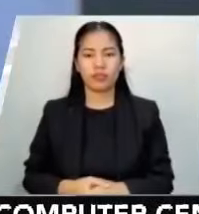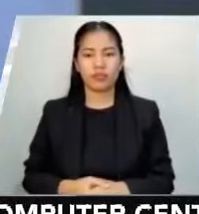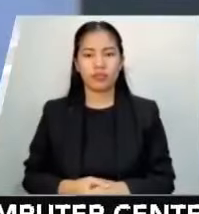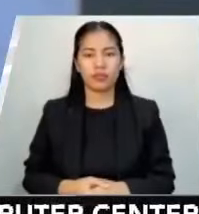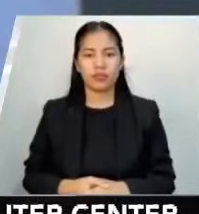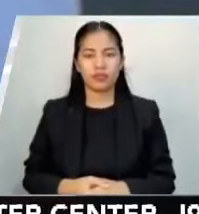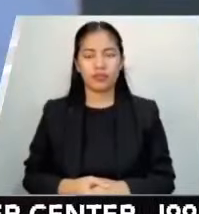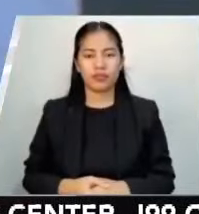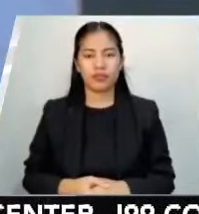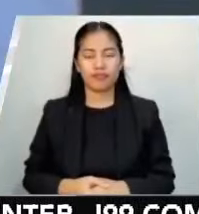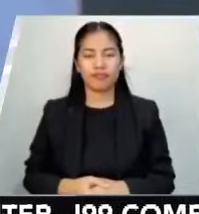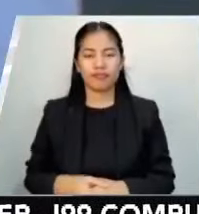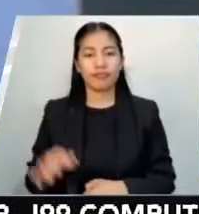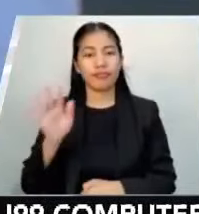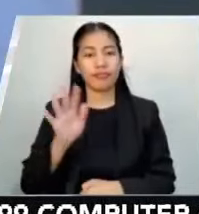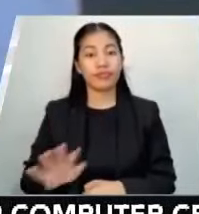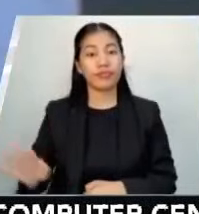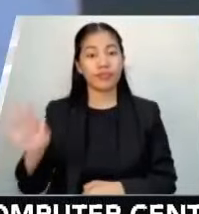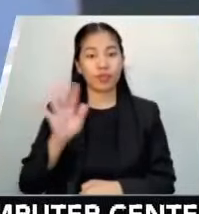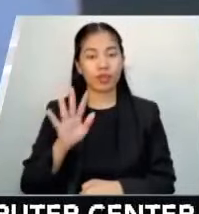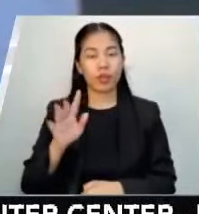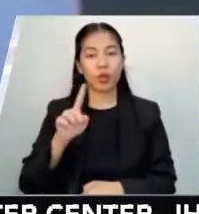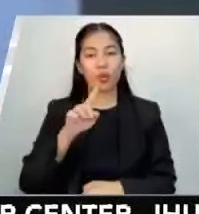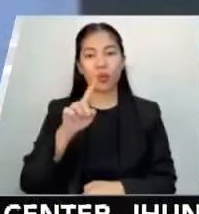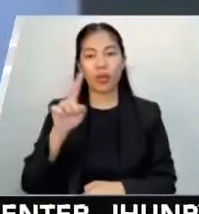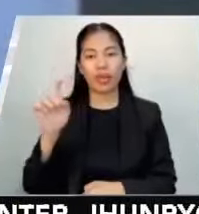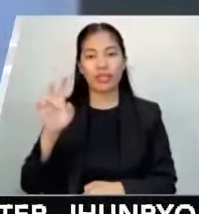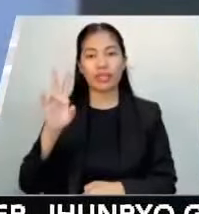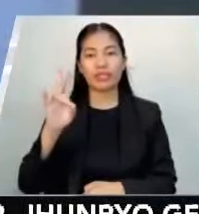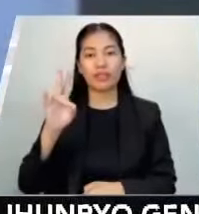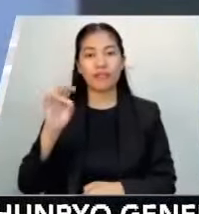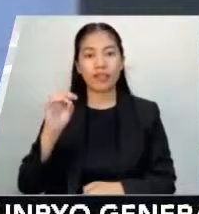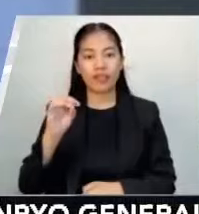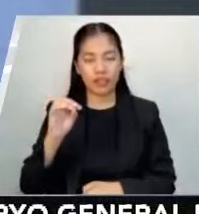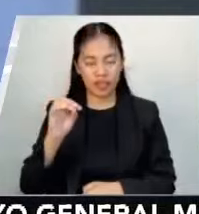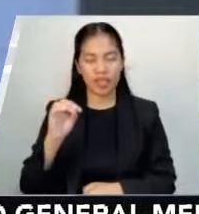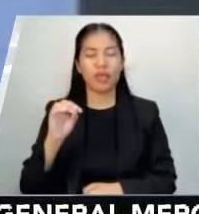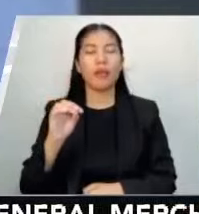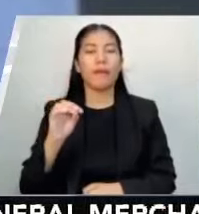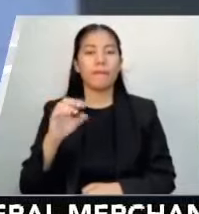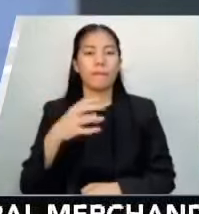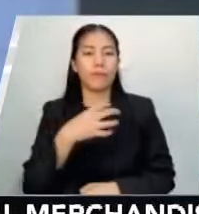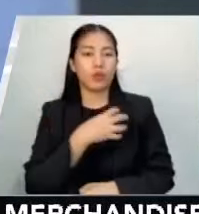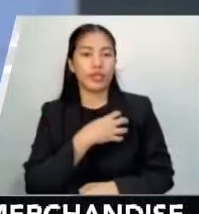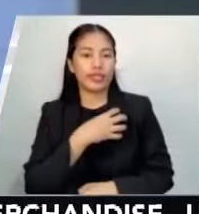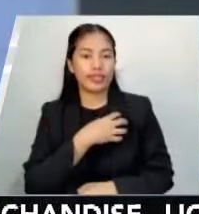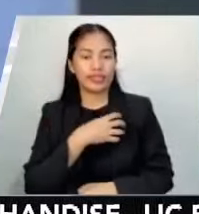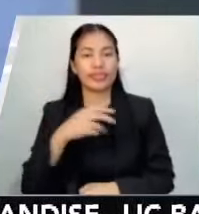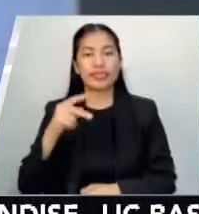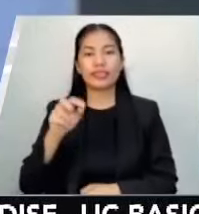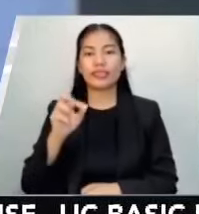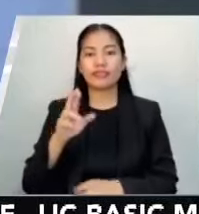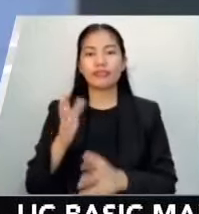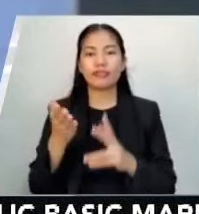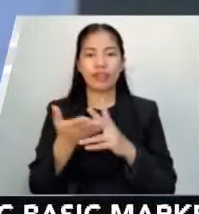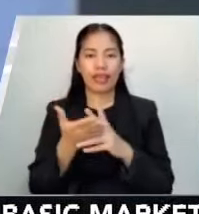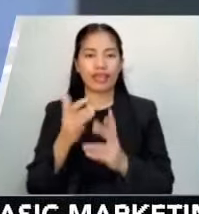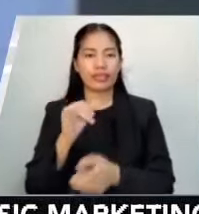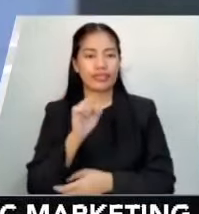Mahigit 170 na pulis po sa Metro Manila ang sinampahan ng reklamo kaugnay po sa ilegal na droga